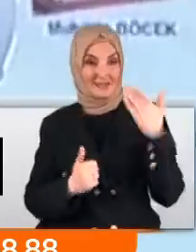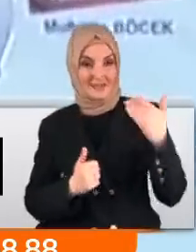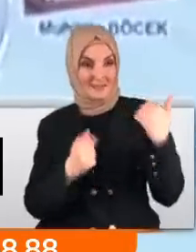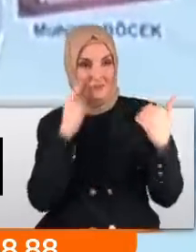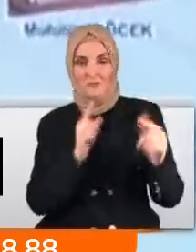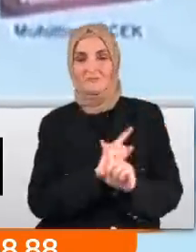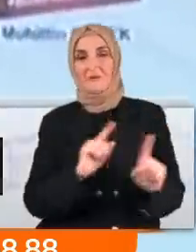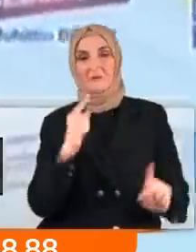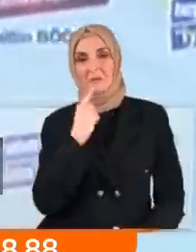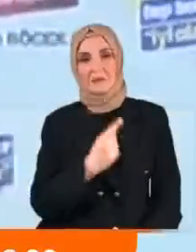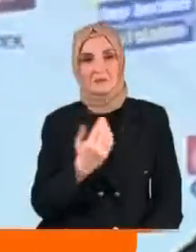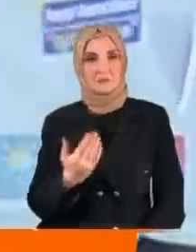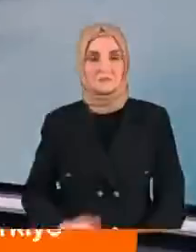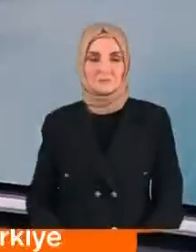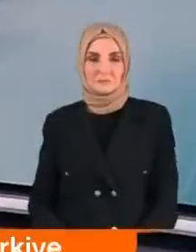kapattı.